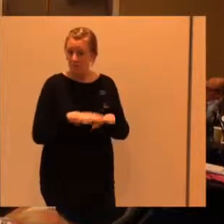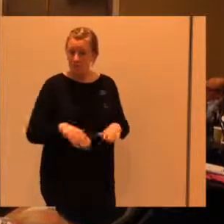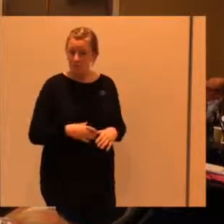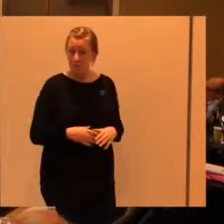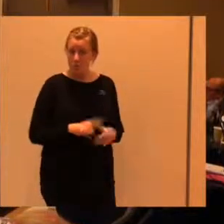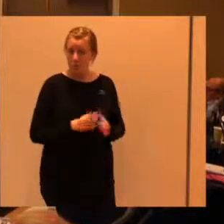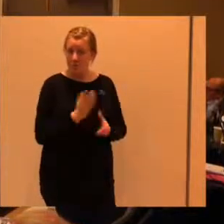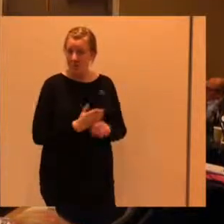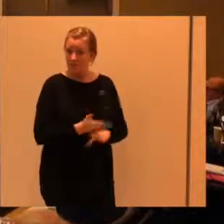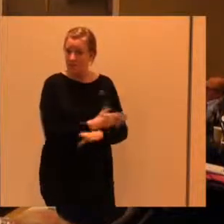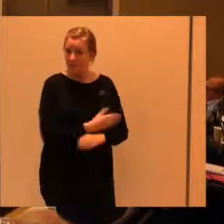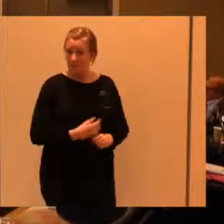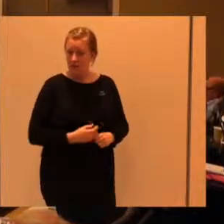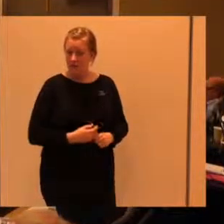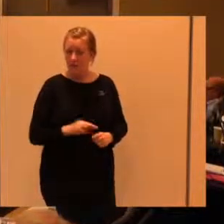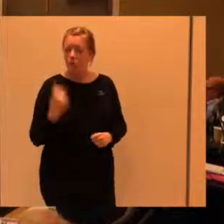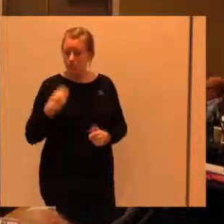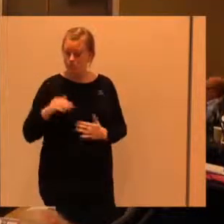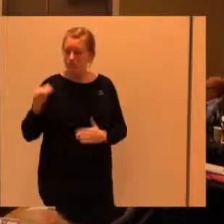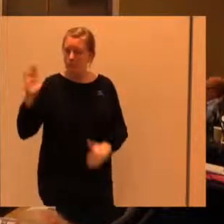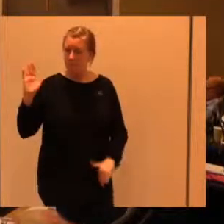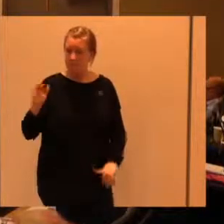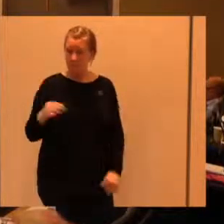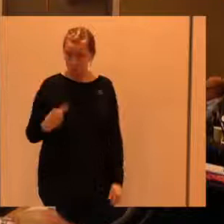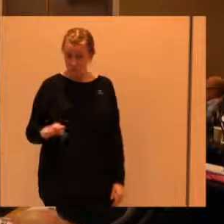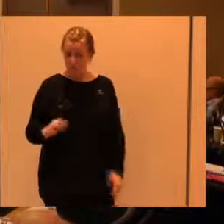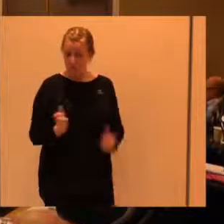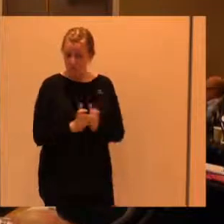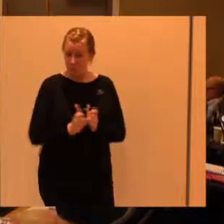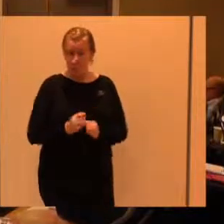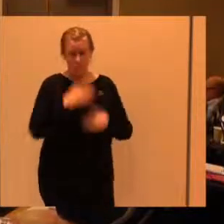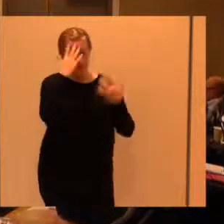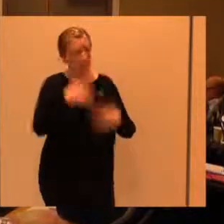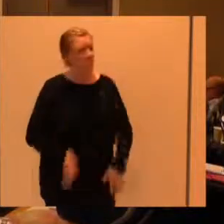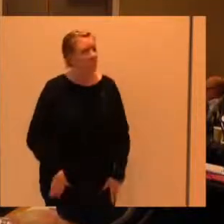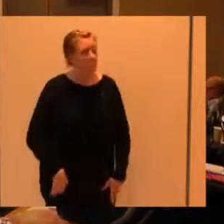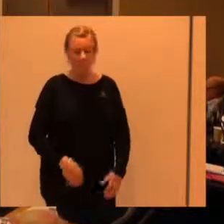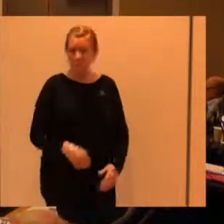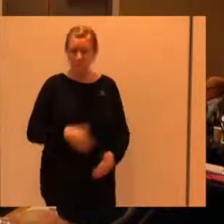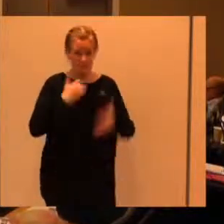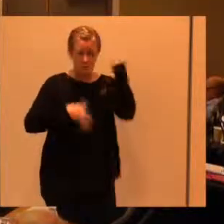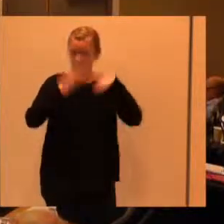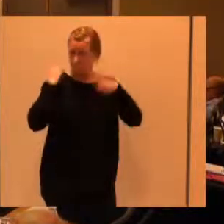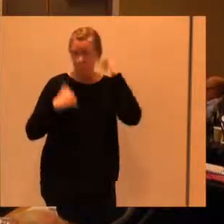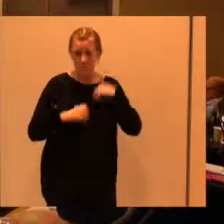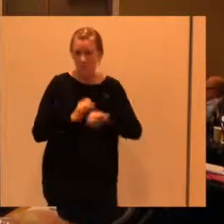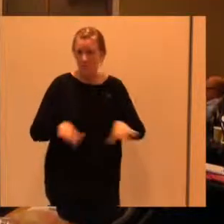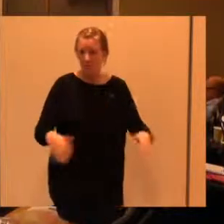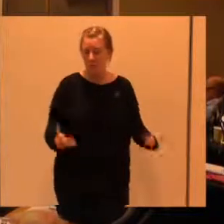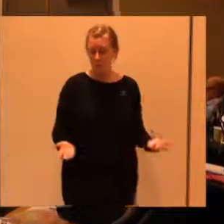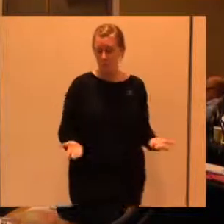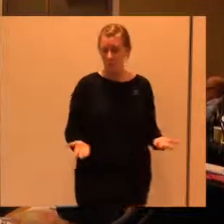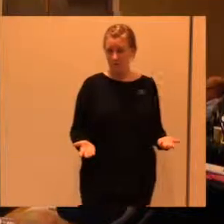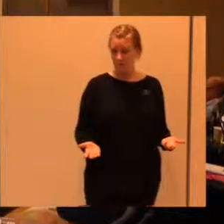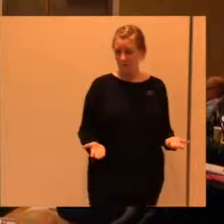innan vi började jobba på det här viset då. Så man går på 200 möten men tappar väldigt mycket information ändå. Och då måste man ta några möten